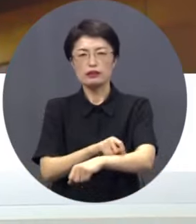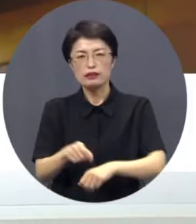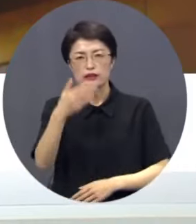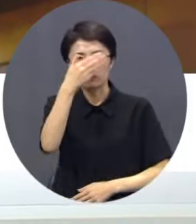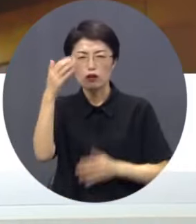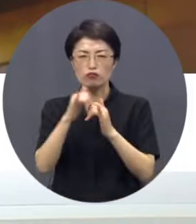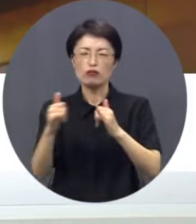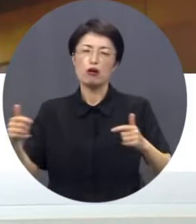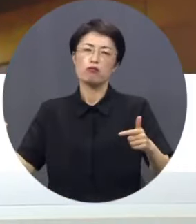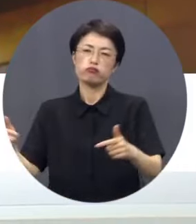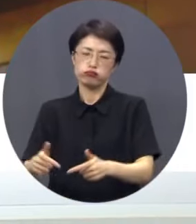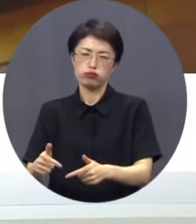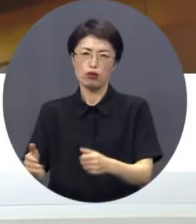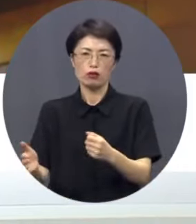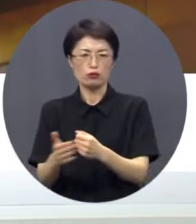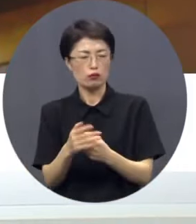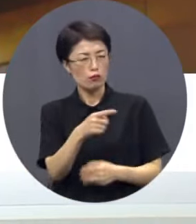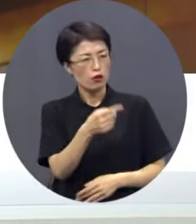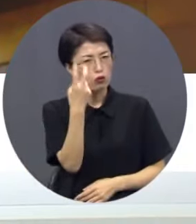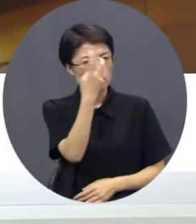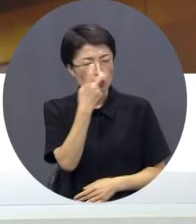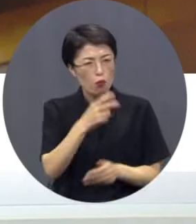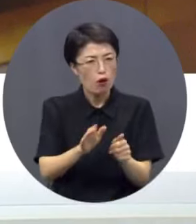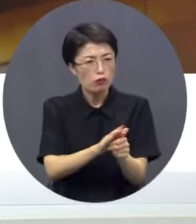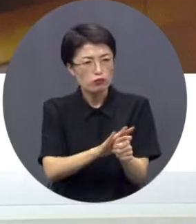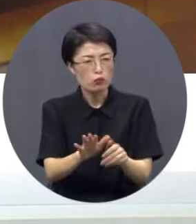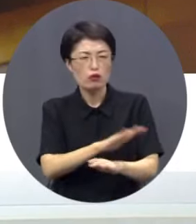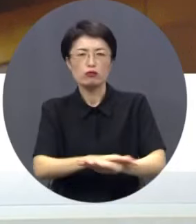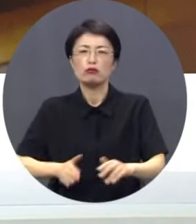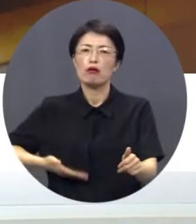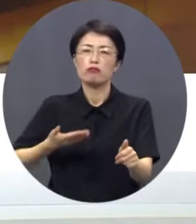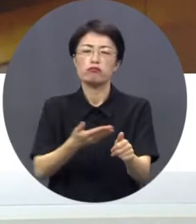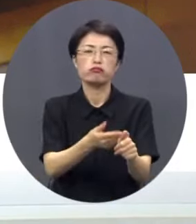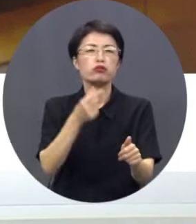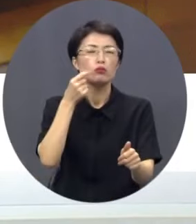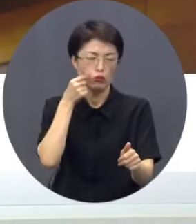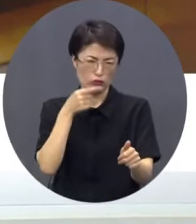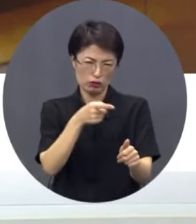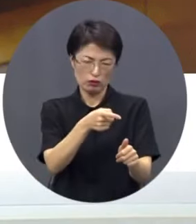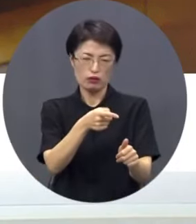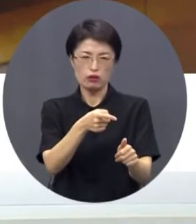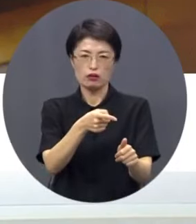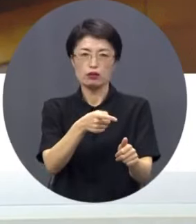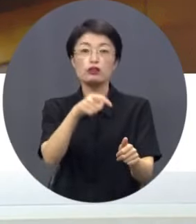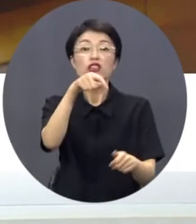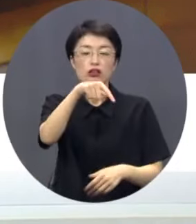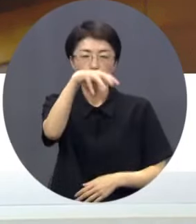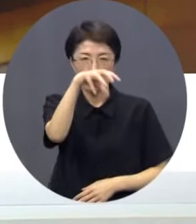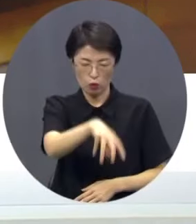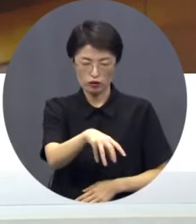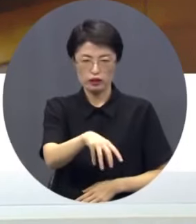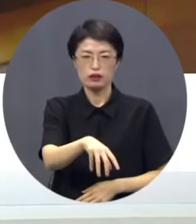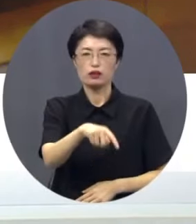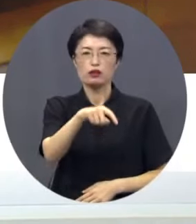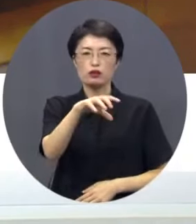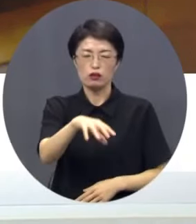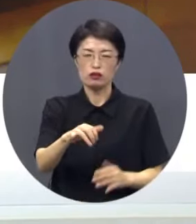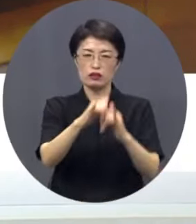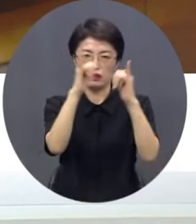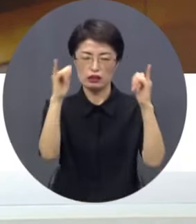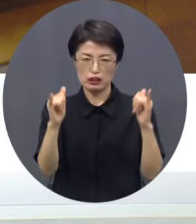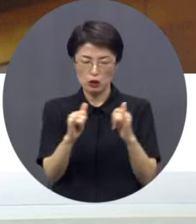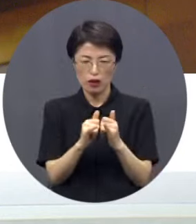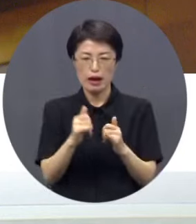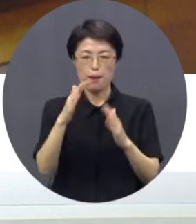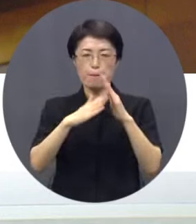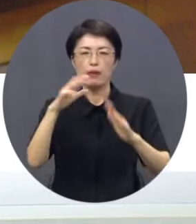줄면서 수요에 맞춘 돌봄 서비스를 제대로 공급하지 못하고 있는 지역에서는 지역사회 마을 돌봄이